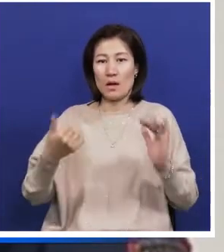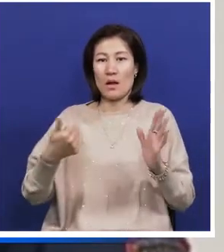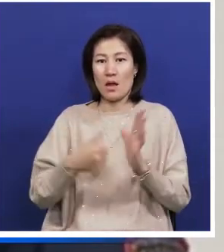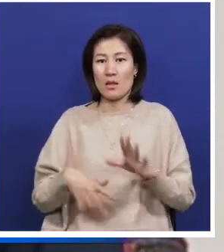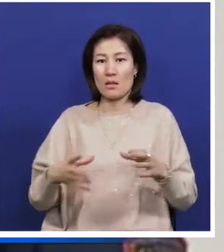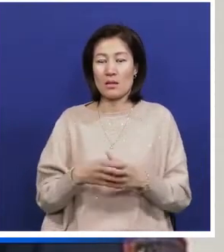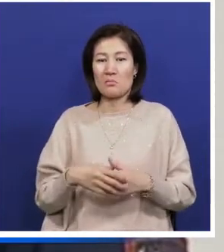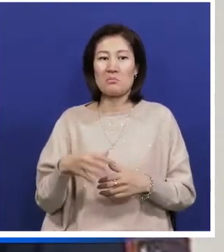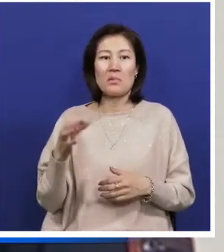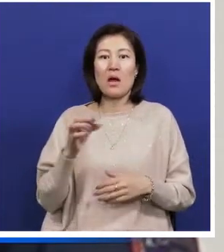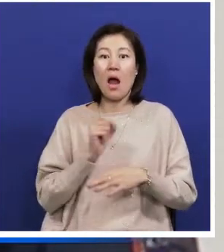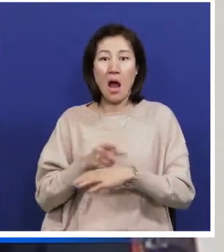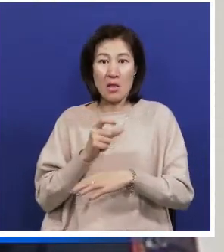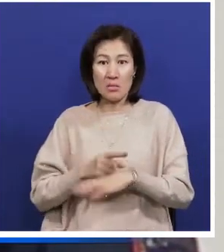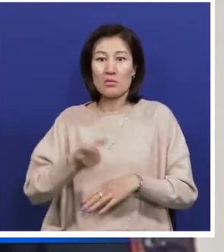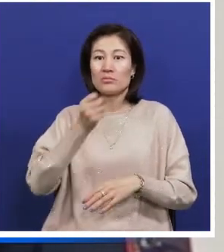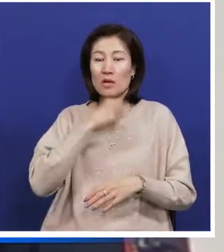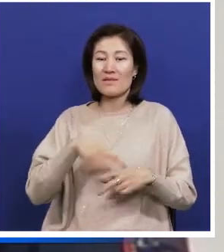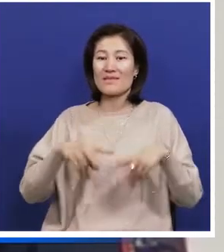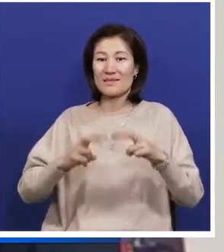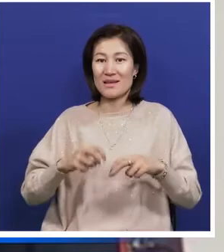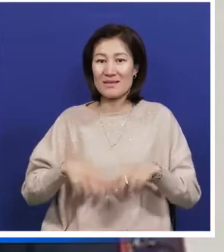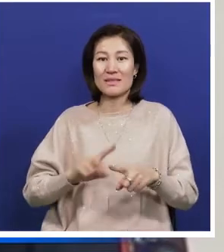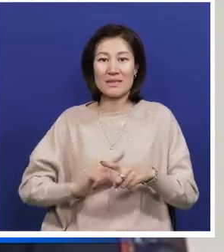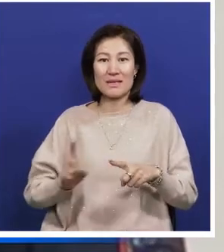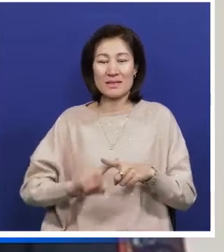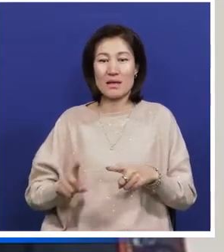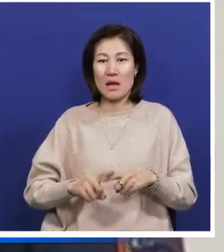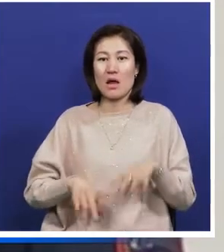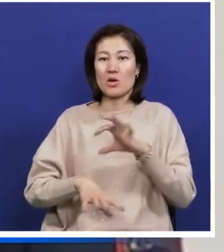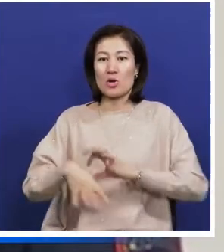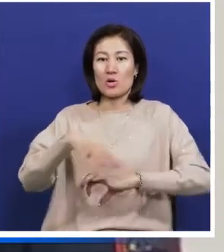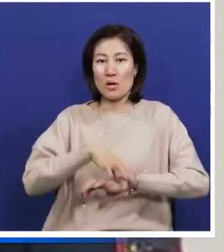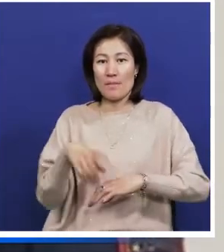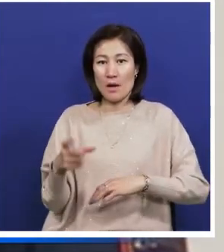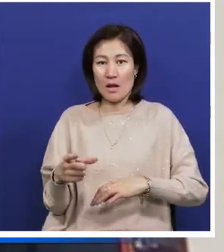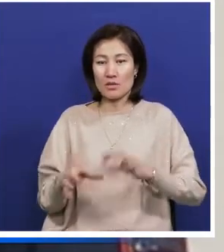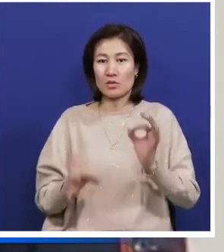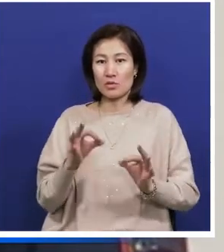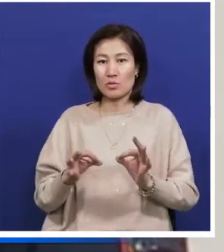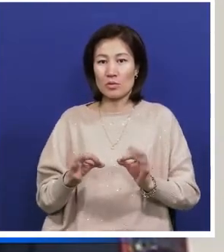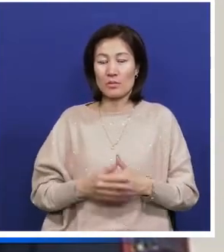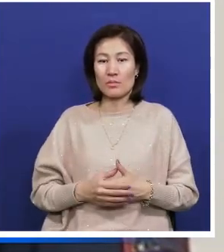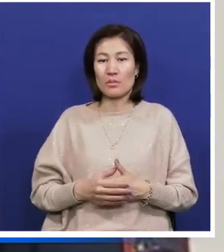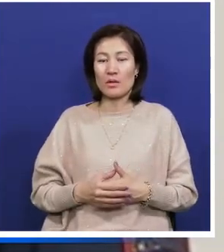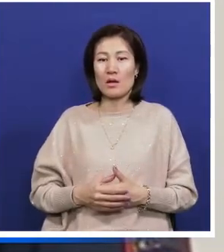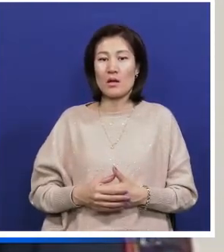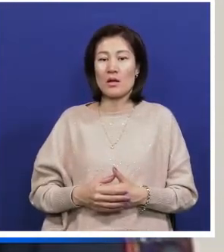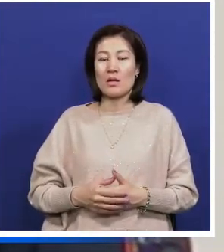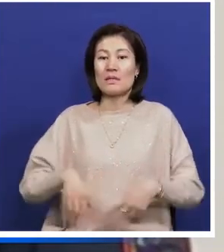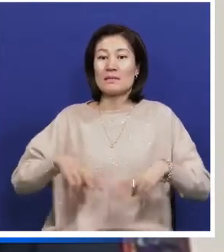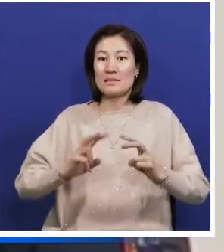бұйымдарын ұрлап кеткенін жазып көрсеткен. Жедел іздестіру қызметкерлері барысында күдікті азамат қазіргі таңда ұсталып, айғақ заттар толығымен